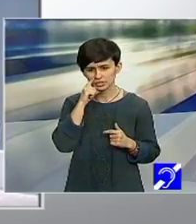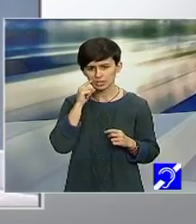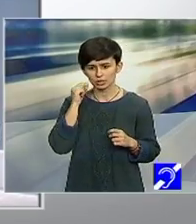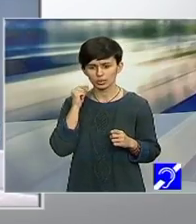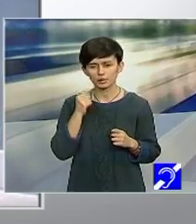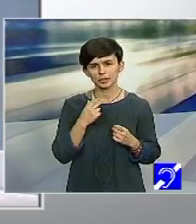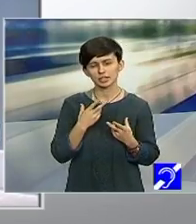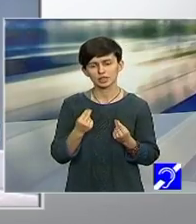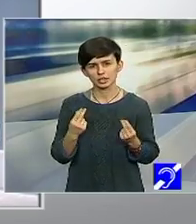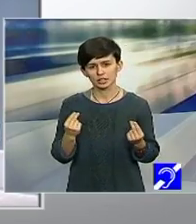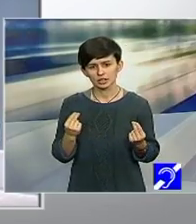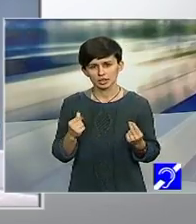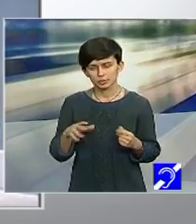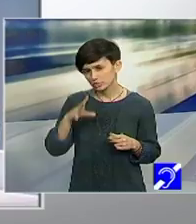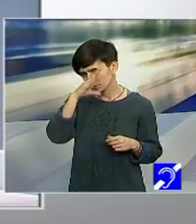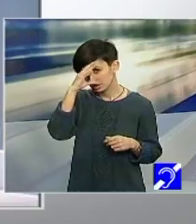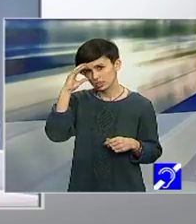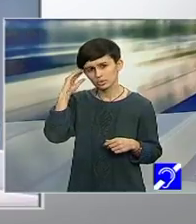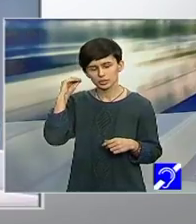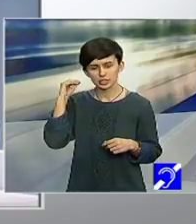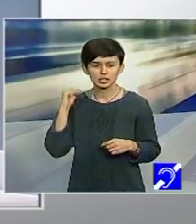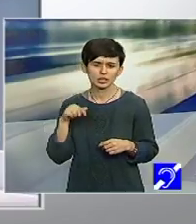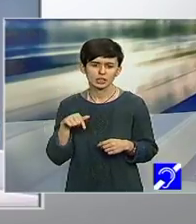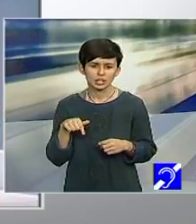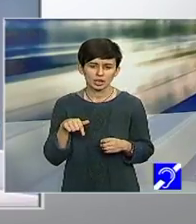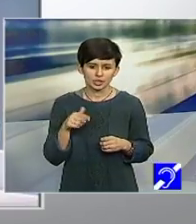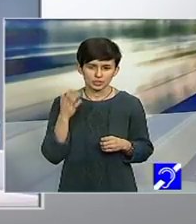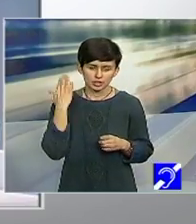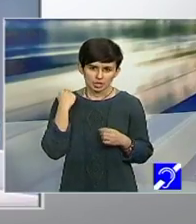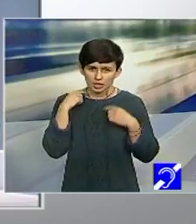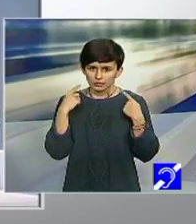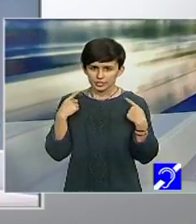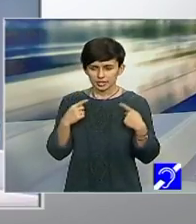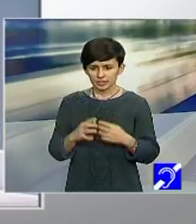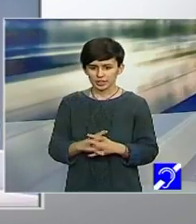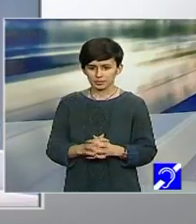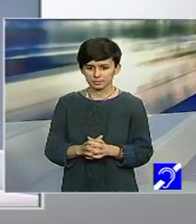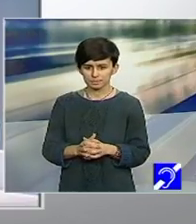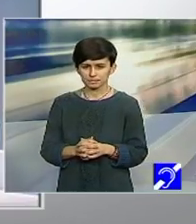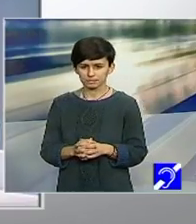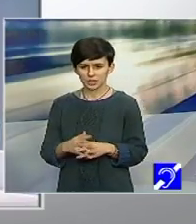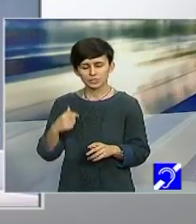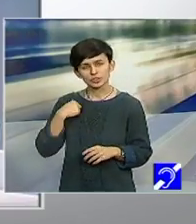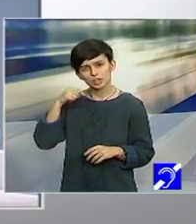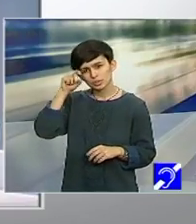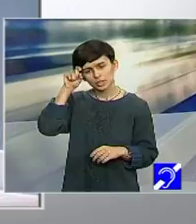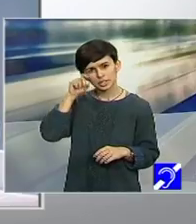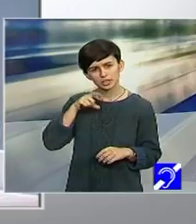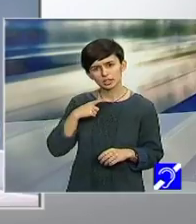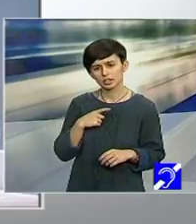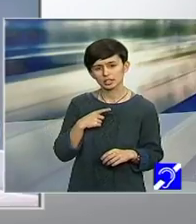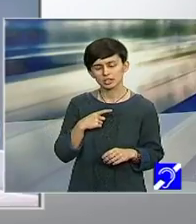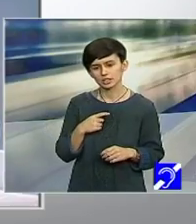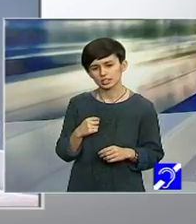oamenii, multă lume uită că aici au existat evrei. Și aici este, cred,